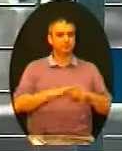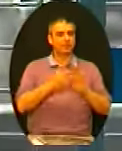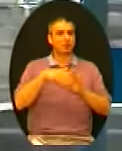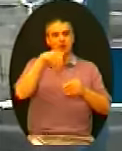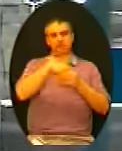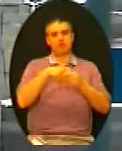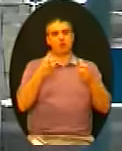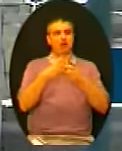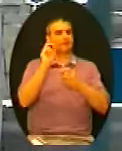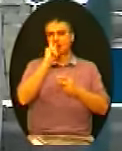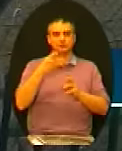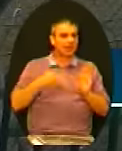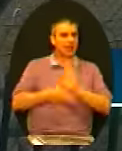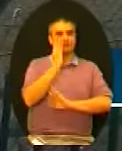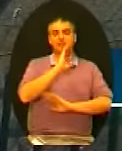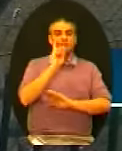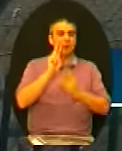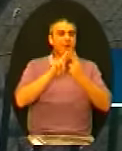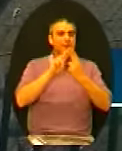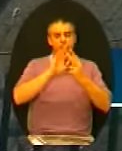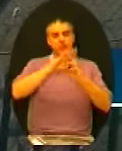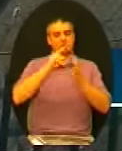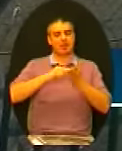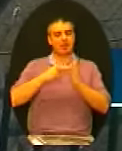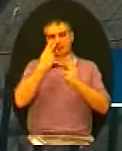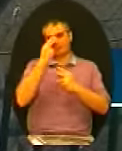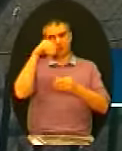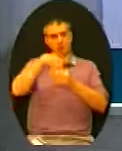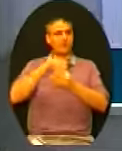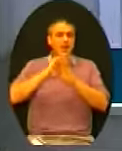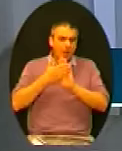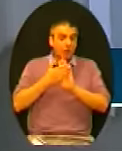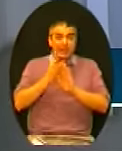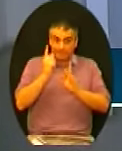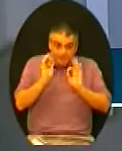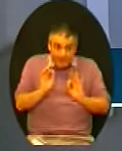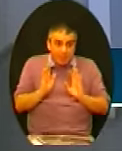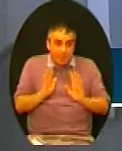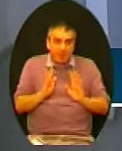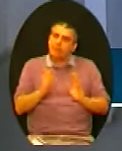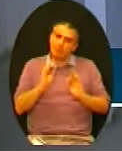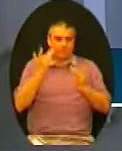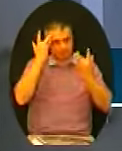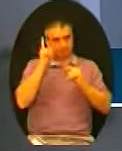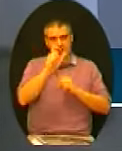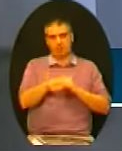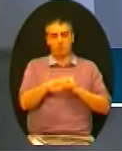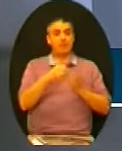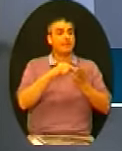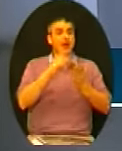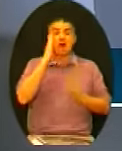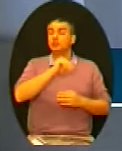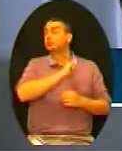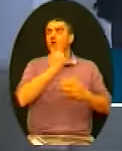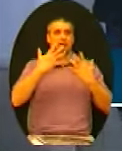לו בתוך האגב, שהוא לא ייאלץ לצאת אפילו לפגישות, ויהיה לו חדר ביקורים שם והכל. אם באמת זה כך, אז באמת באו לקראתו, כי העונש